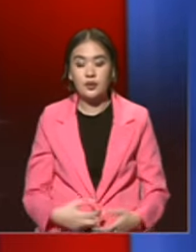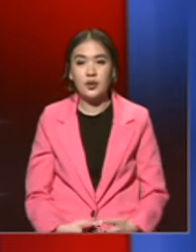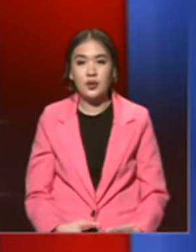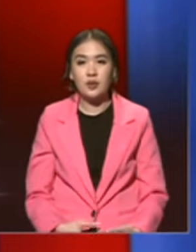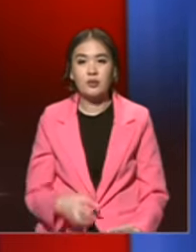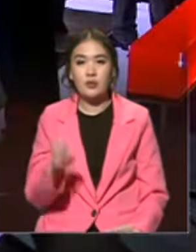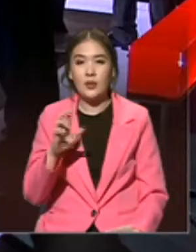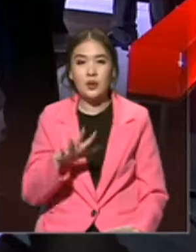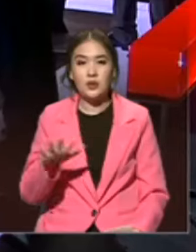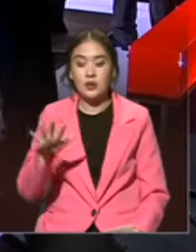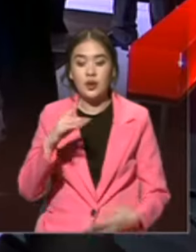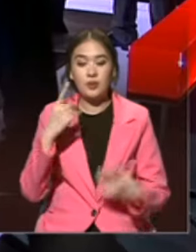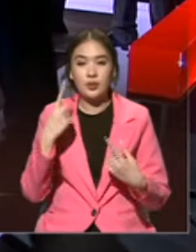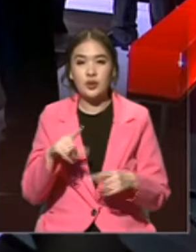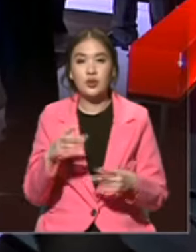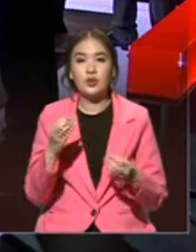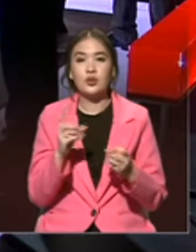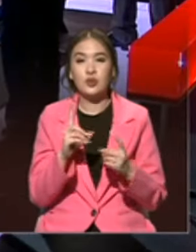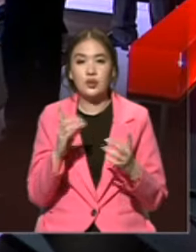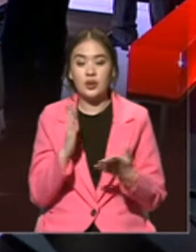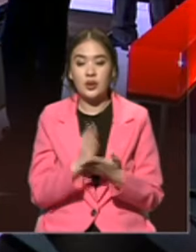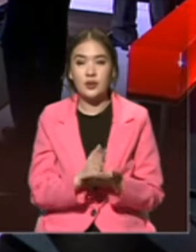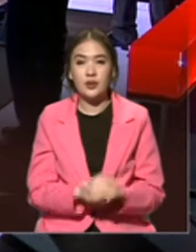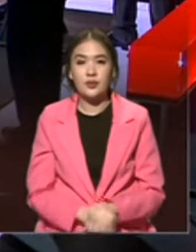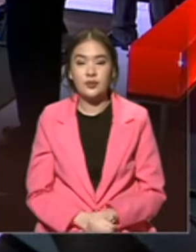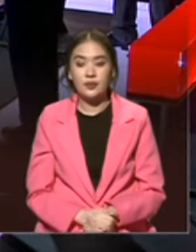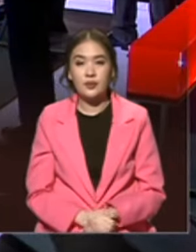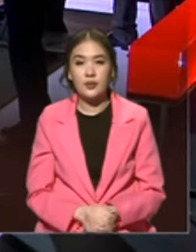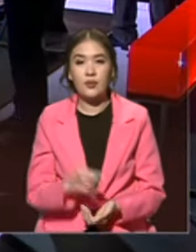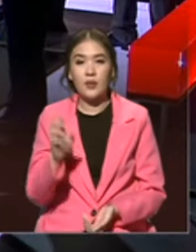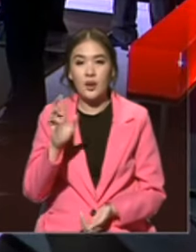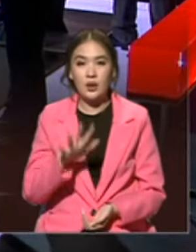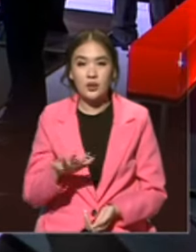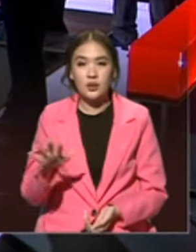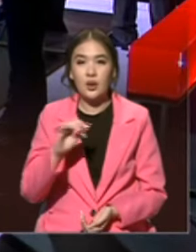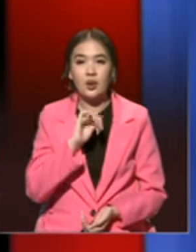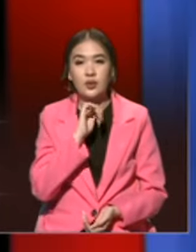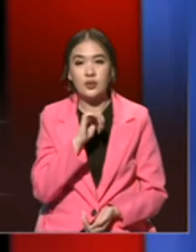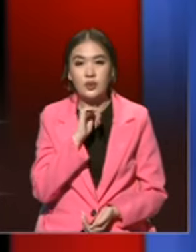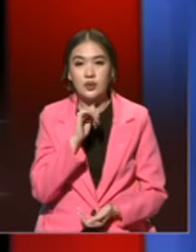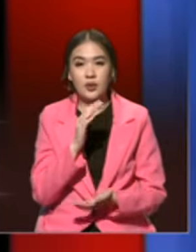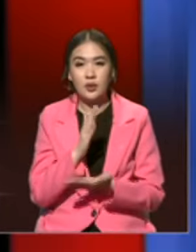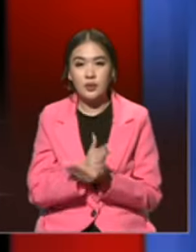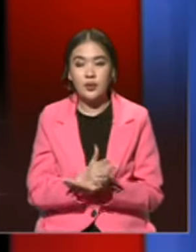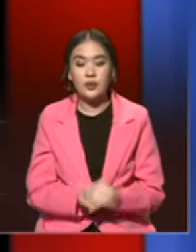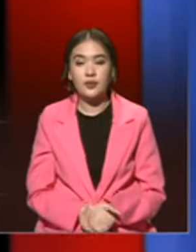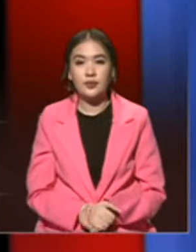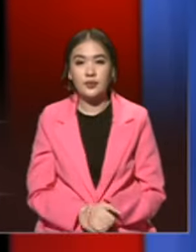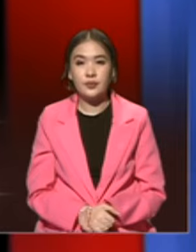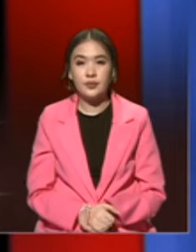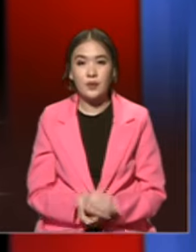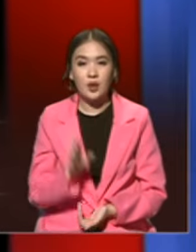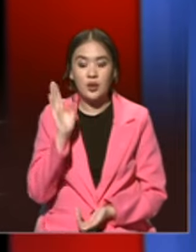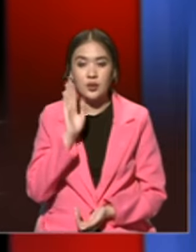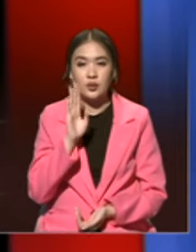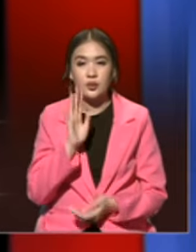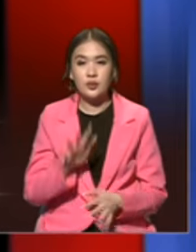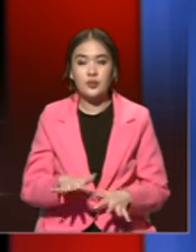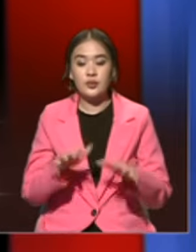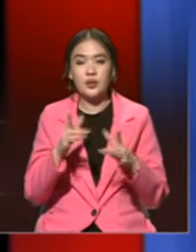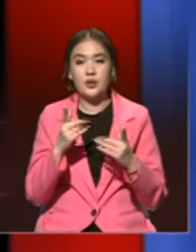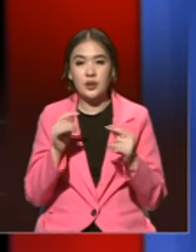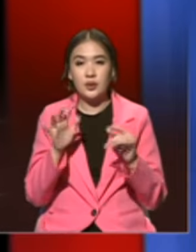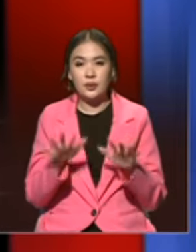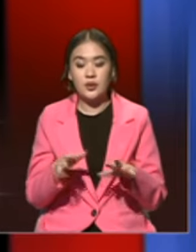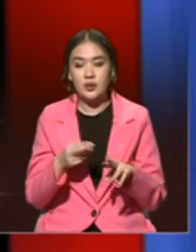Батыстан басқа қай жерлерде сынама алынды? Батыста бар, Қостанайда бар, да? Мәке, сосын та. Барлық